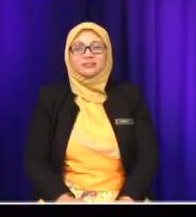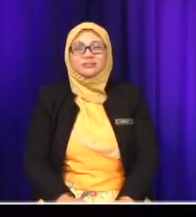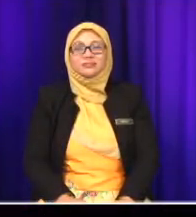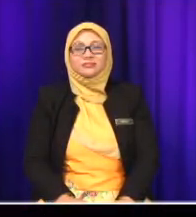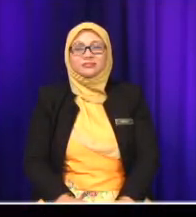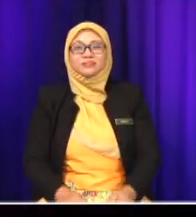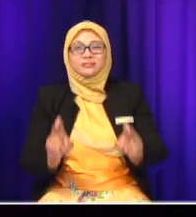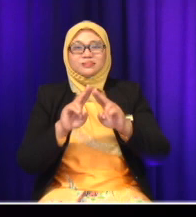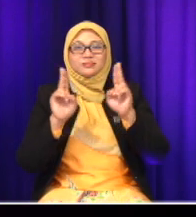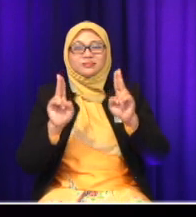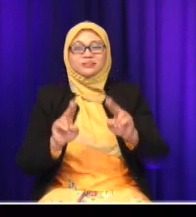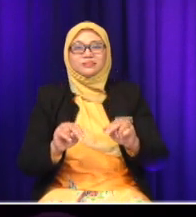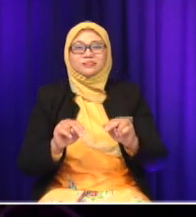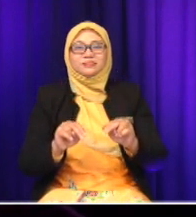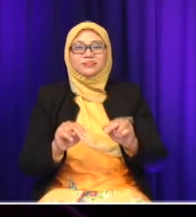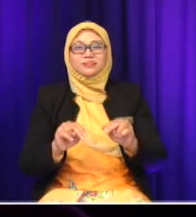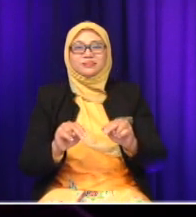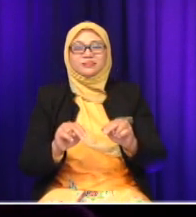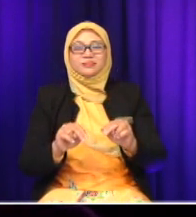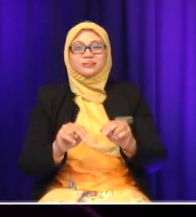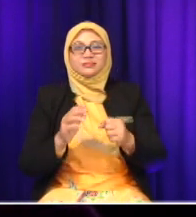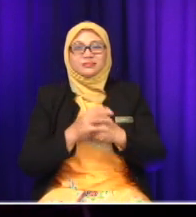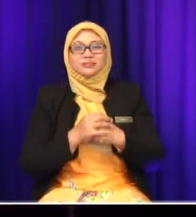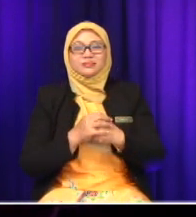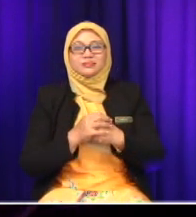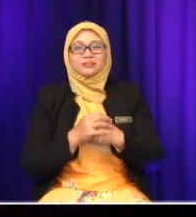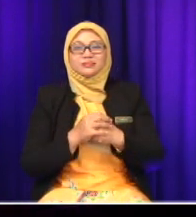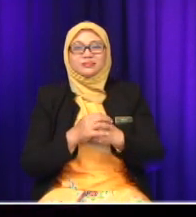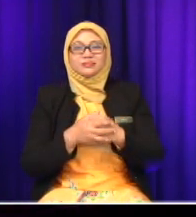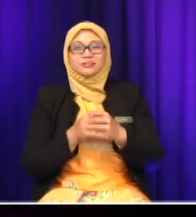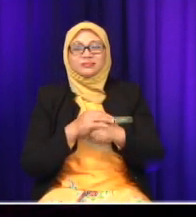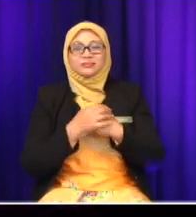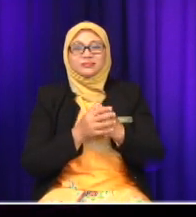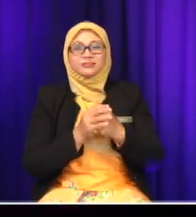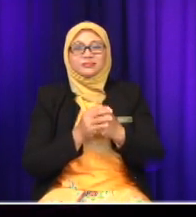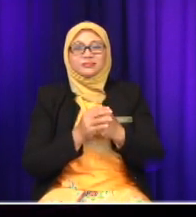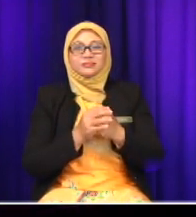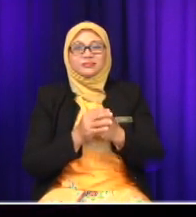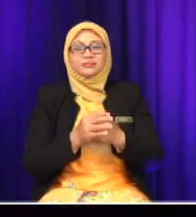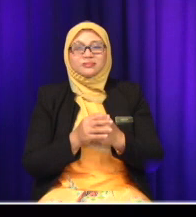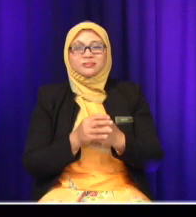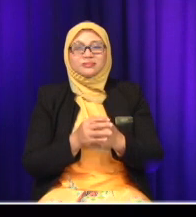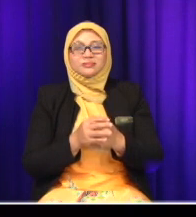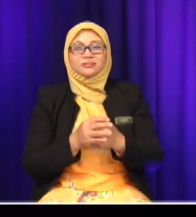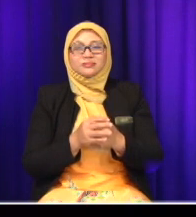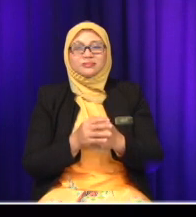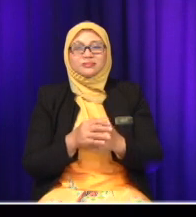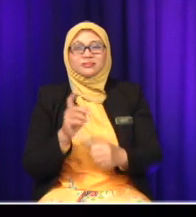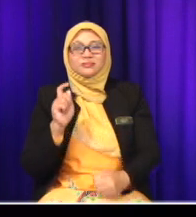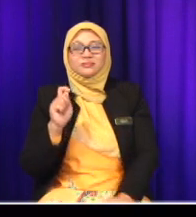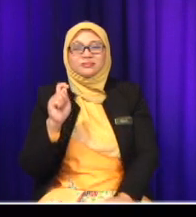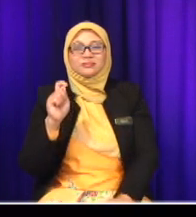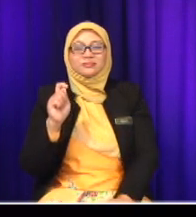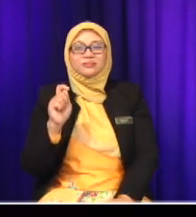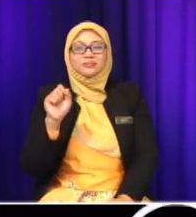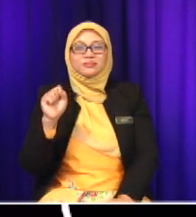Az kepal Sil jawapan stight menguji Straight H